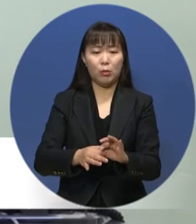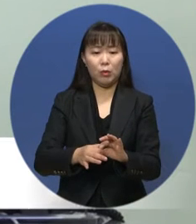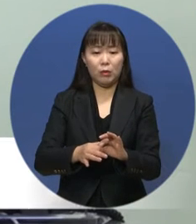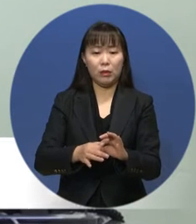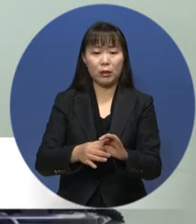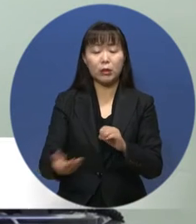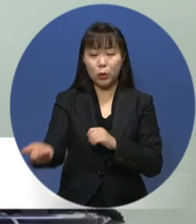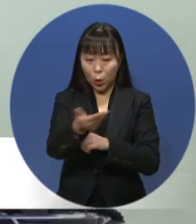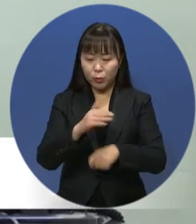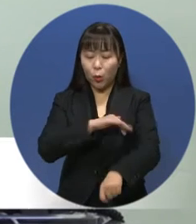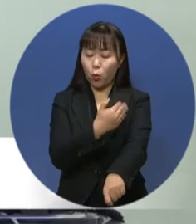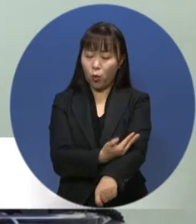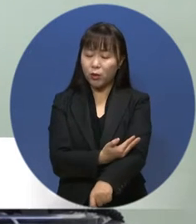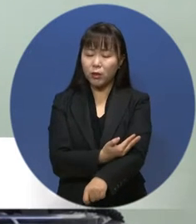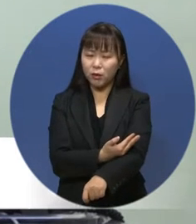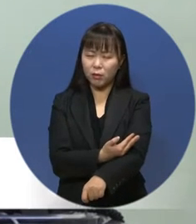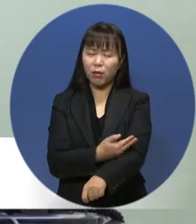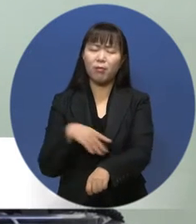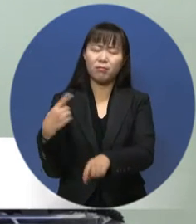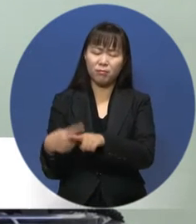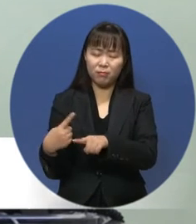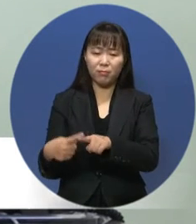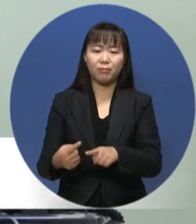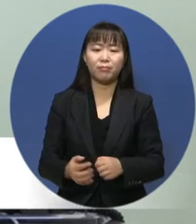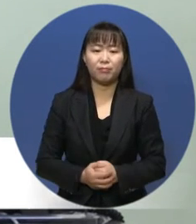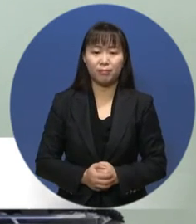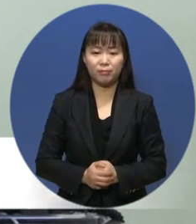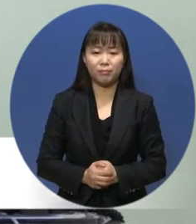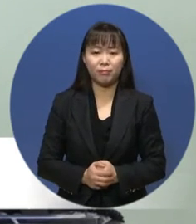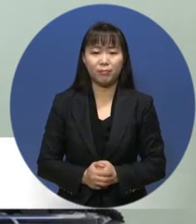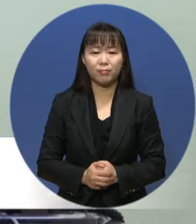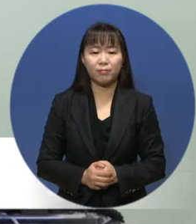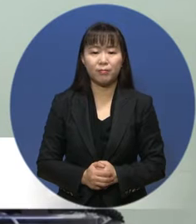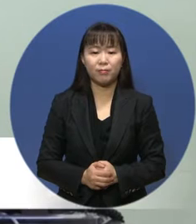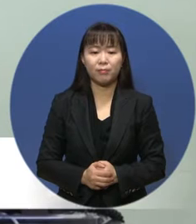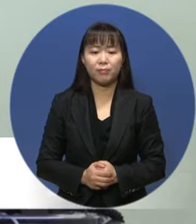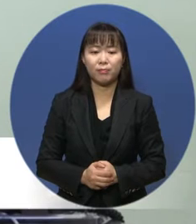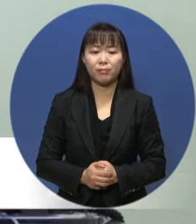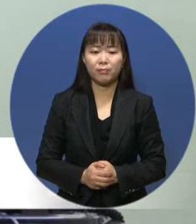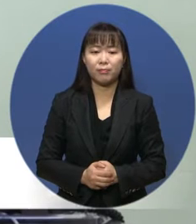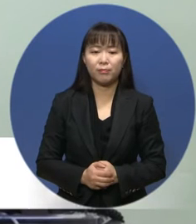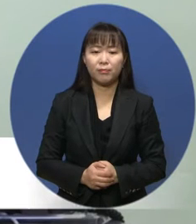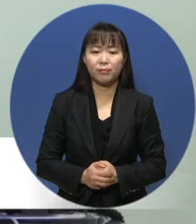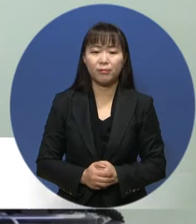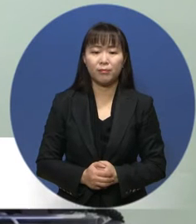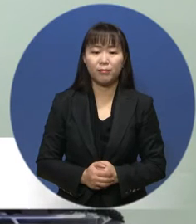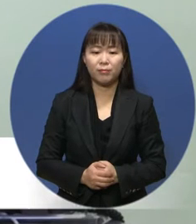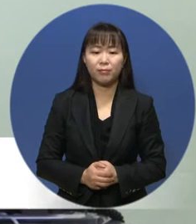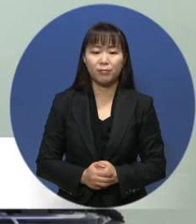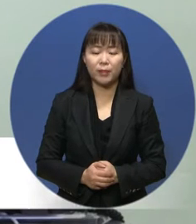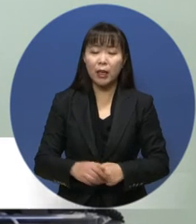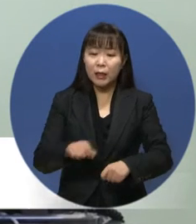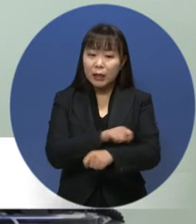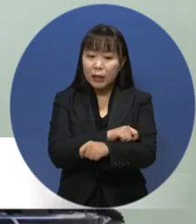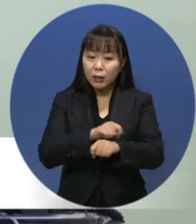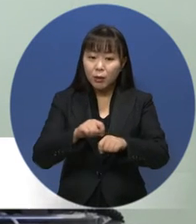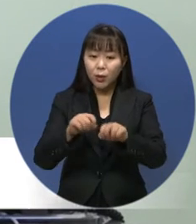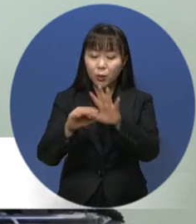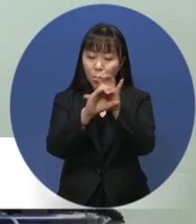그게 여러분들이 요구할 수 있는 자유다운 데 이제 그런 말씀을 드린 적이 있어요. 특히